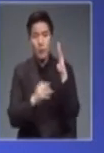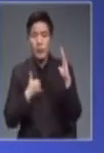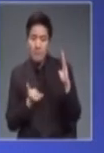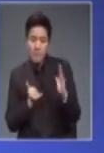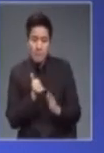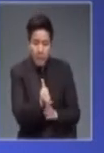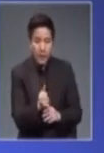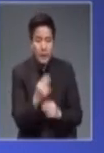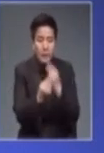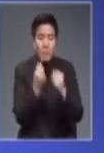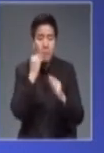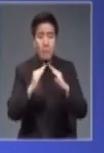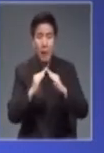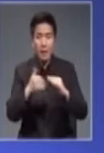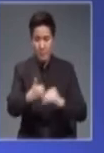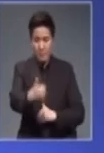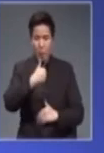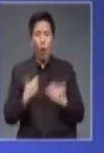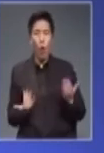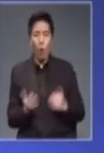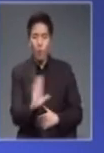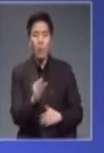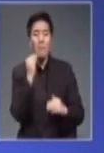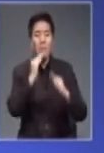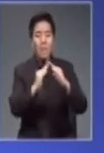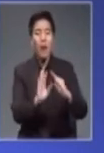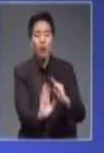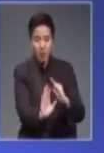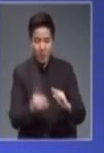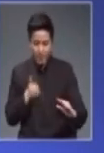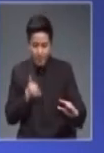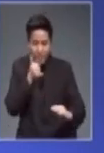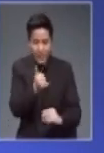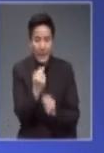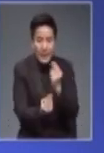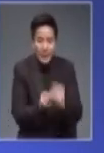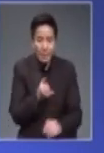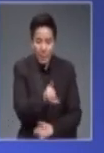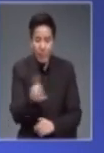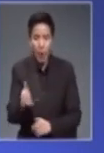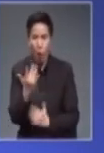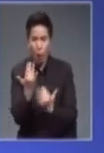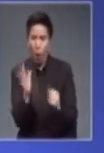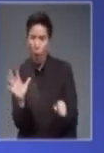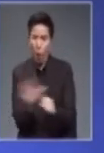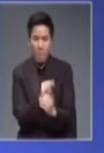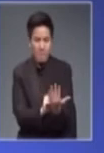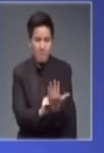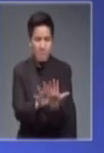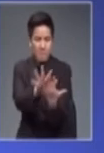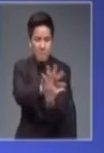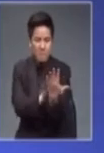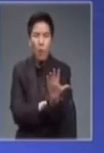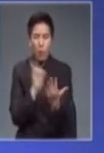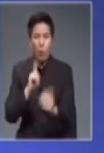ความมุ่งมั่นตั้งใจจริงในการจะเร่งรัดจัดระบบและไปรูปการบริการภาครัฐเพื่อให้เอื้อต่อการลงทุนในประเทศไทยก็จะเห็นได้จ